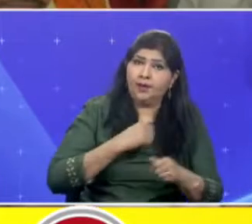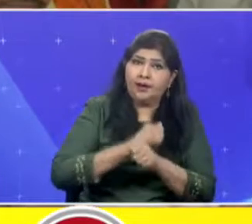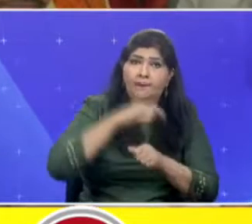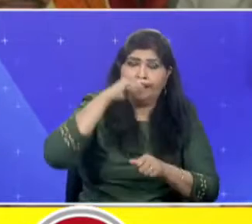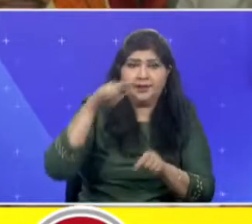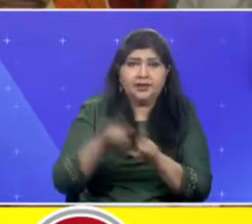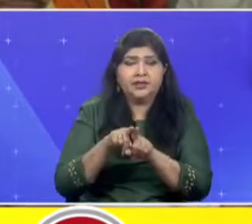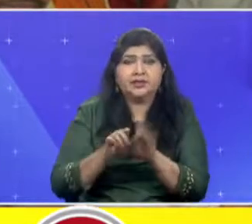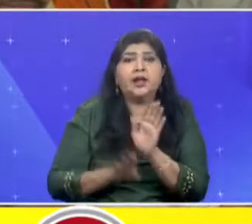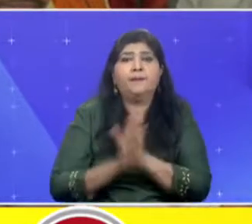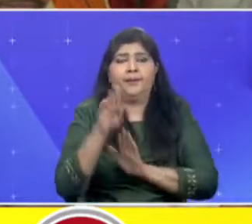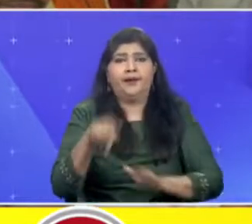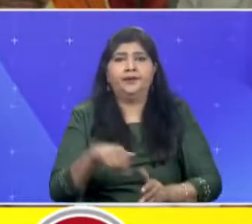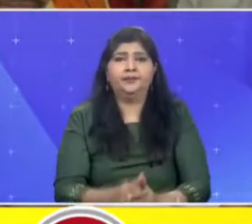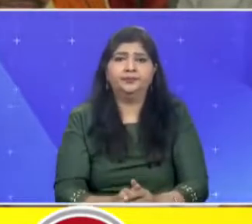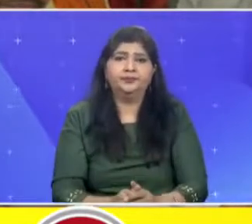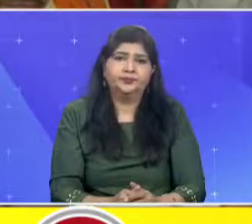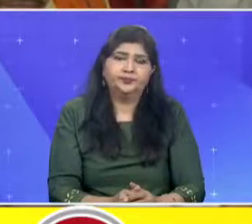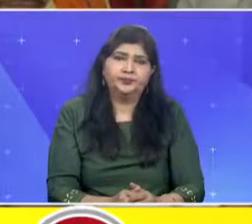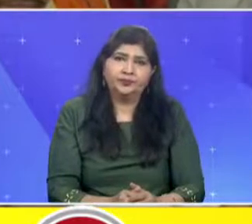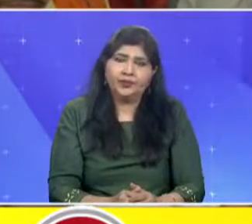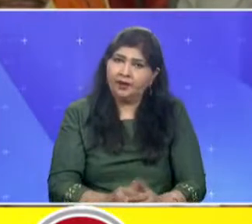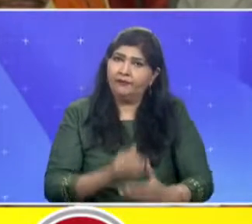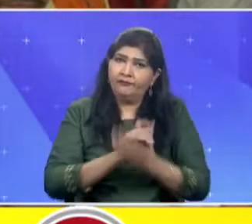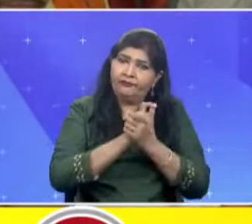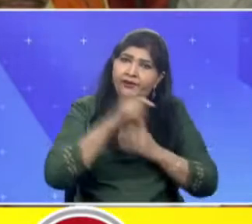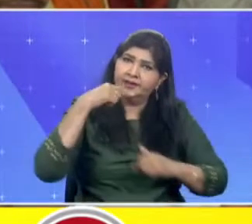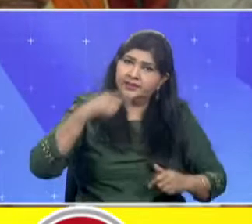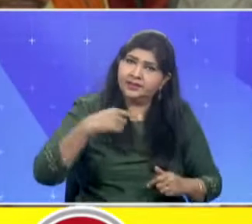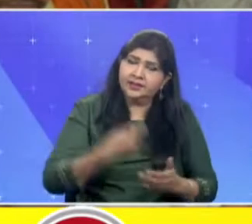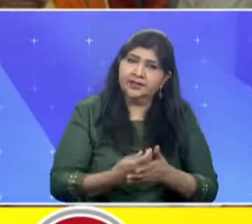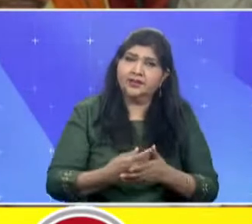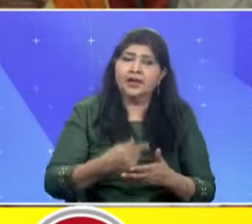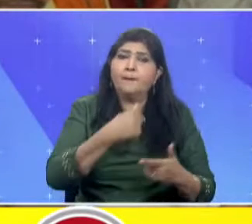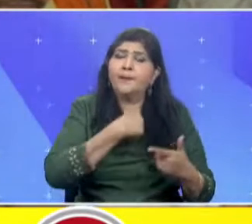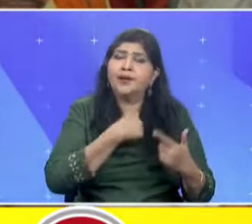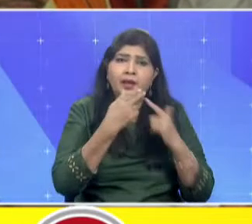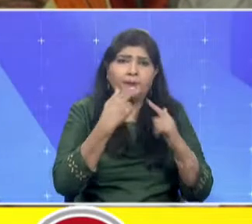को और बढ़ाएं। साथियों,